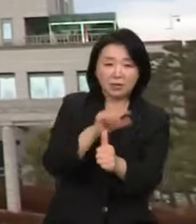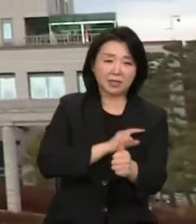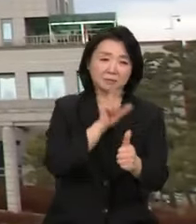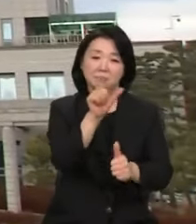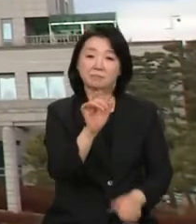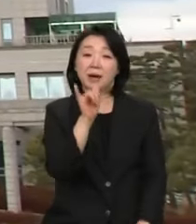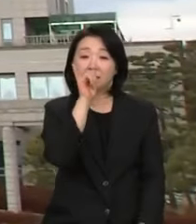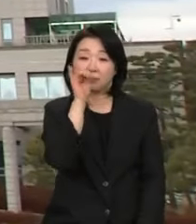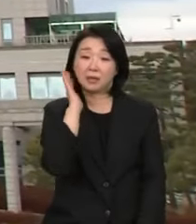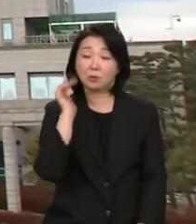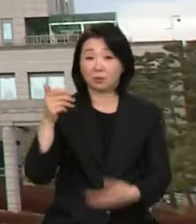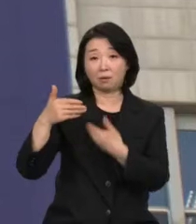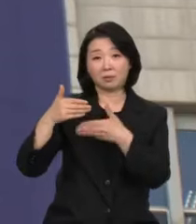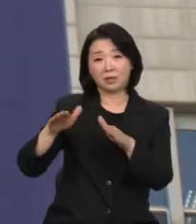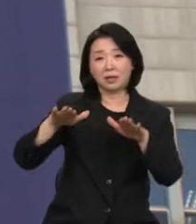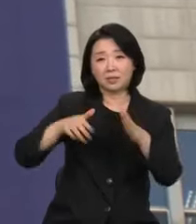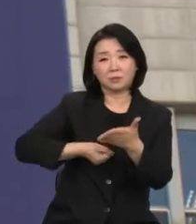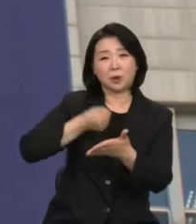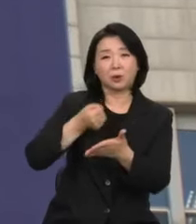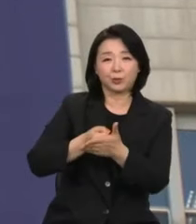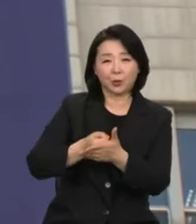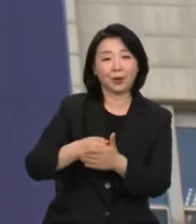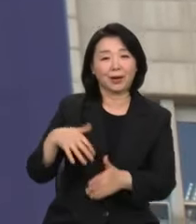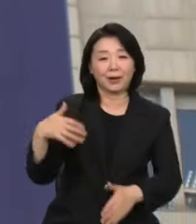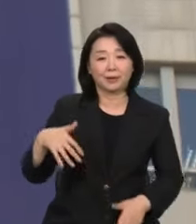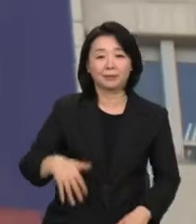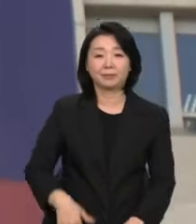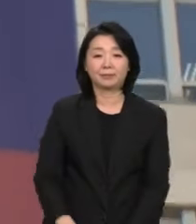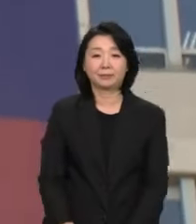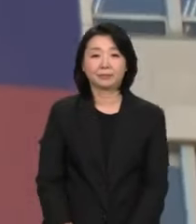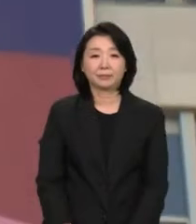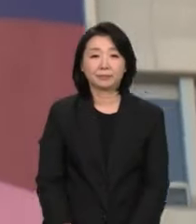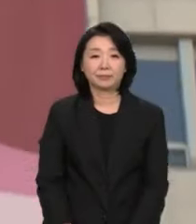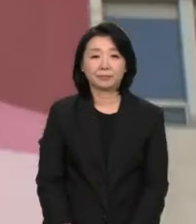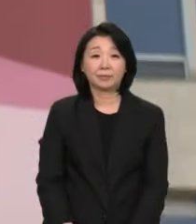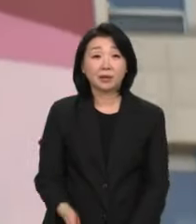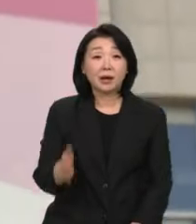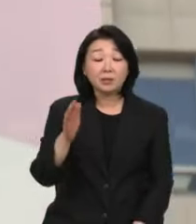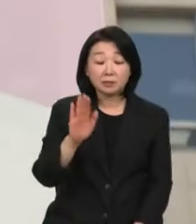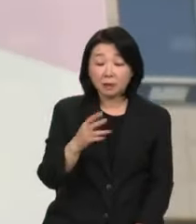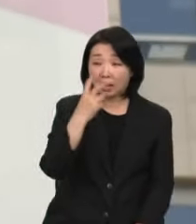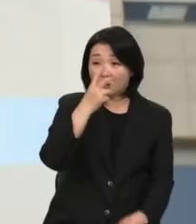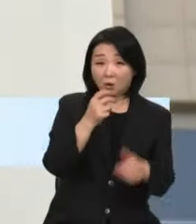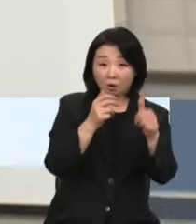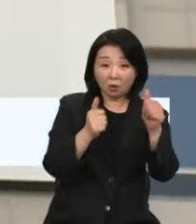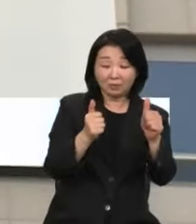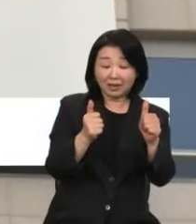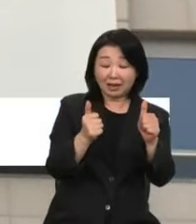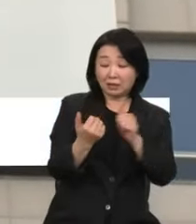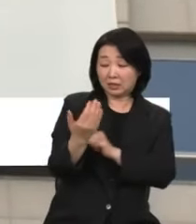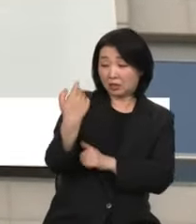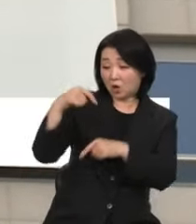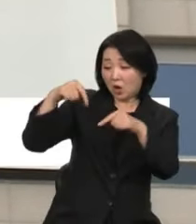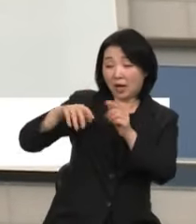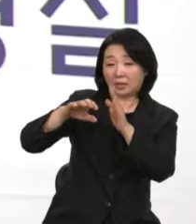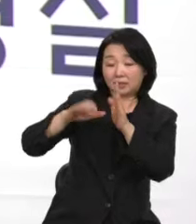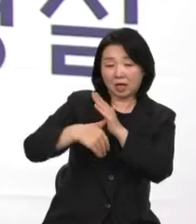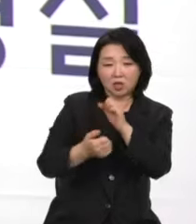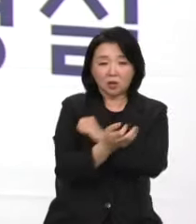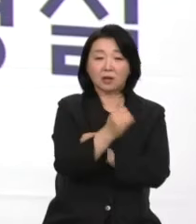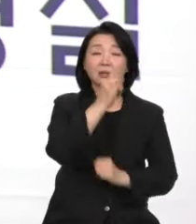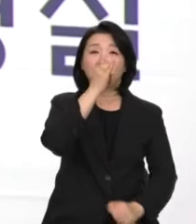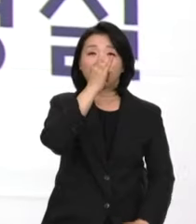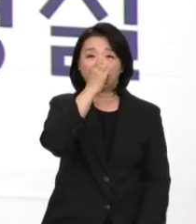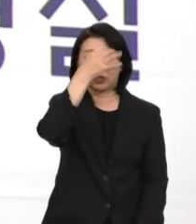나오지만 대통령실은 아직 결정된 건 없다는 입장입니다. 다만 검찰 등 사정기관에 영향력을 행사할 수